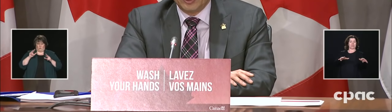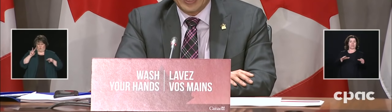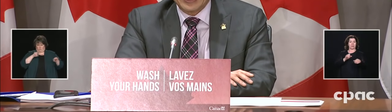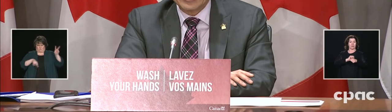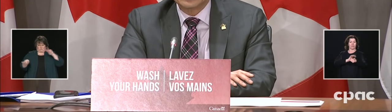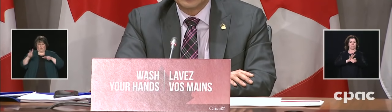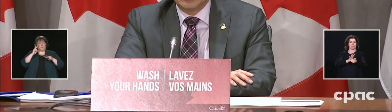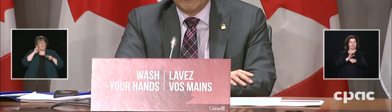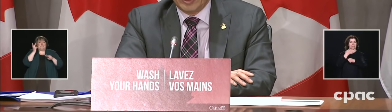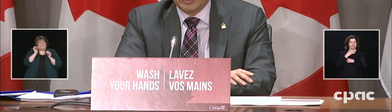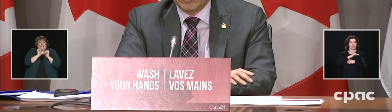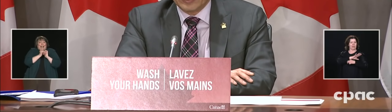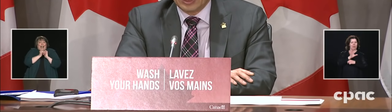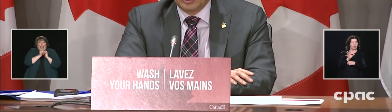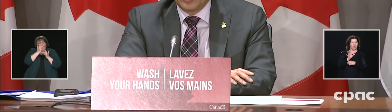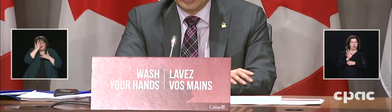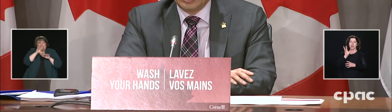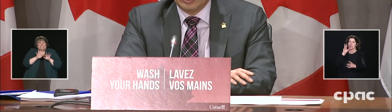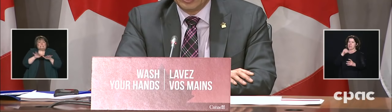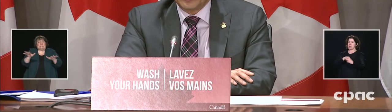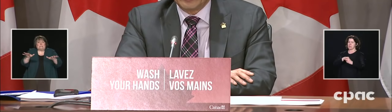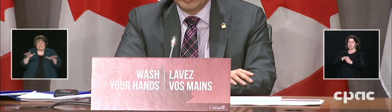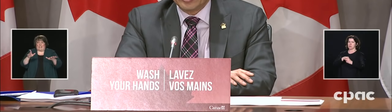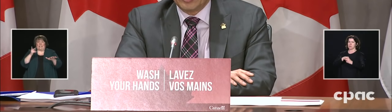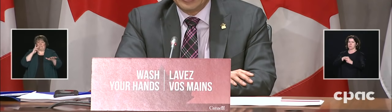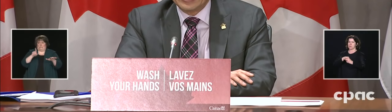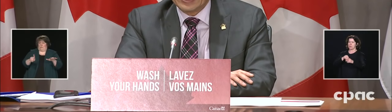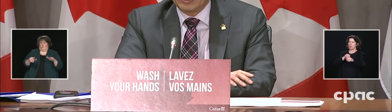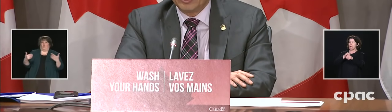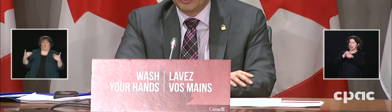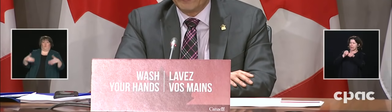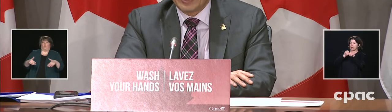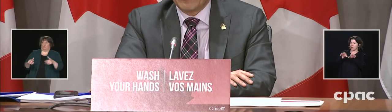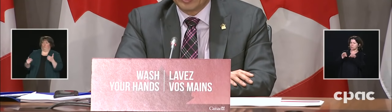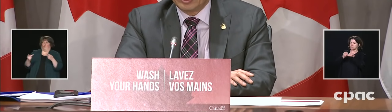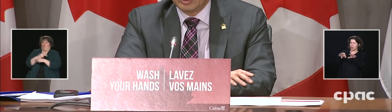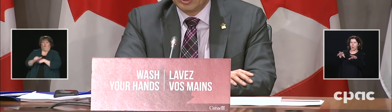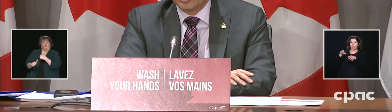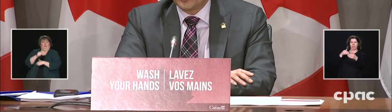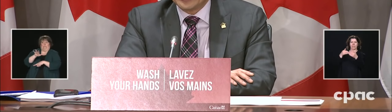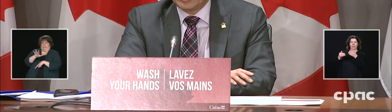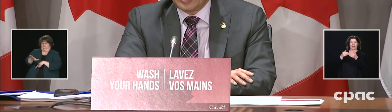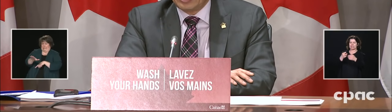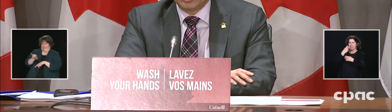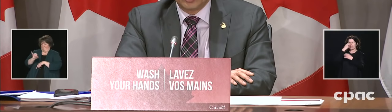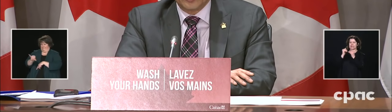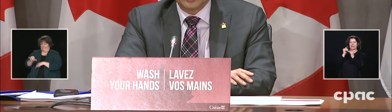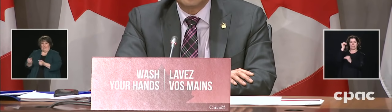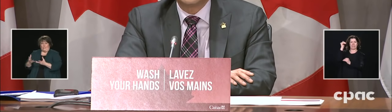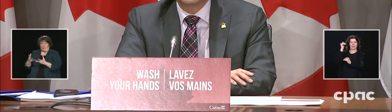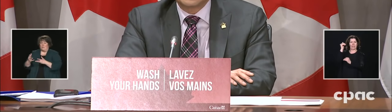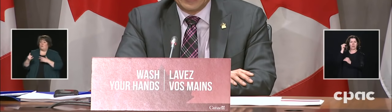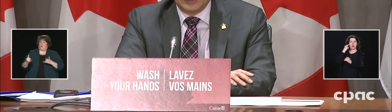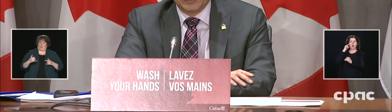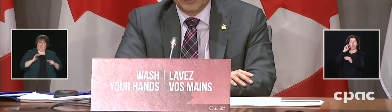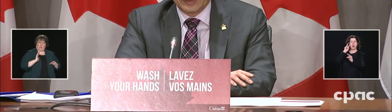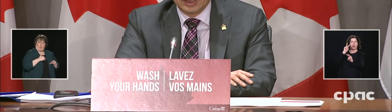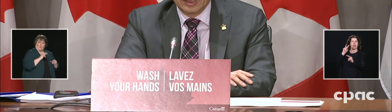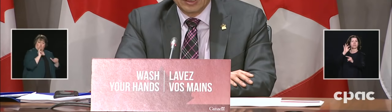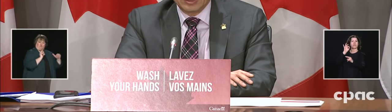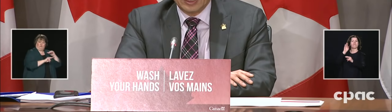les milieux à risque élevé, le modèle de prévision initial de 9 avril sous-estimait le nombre de